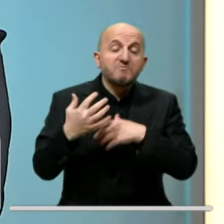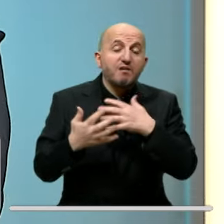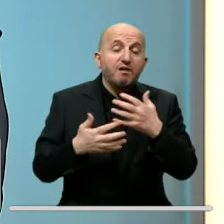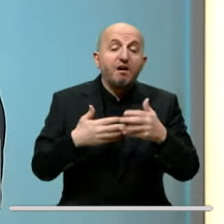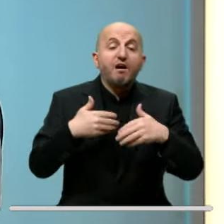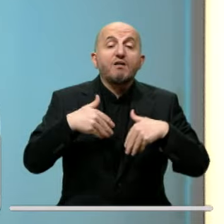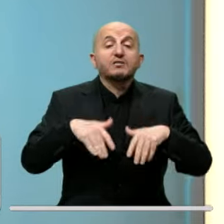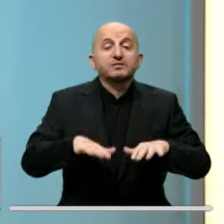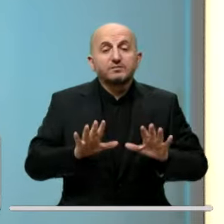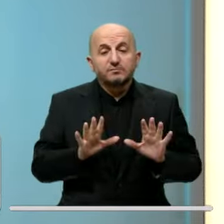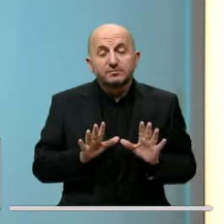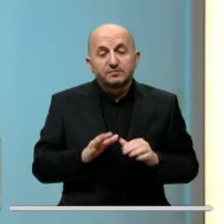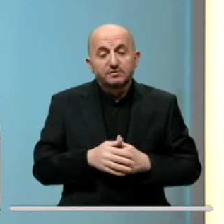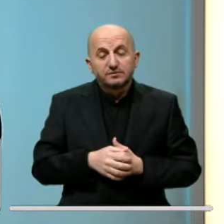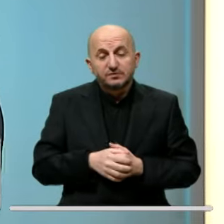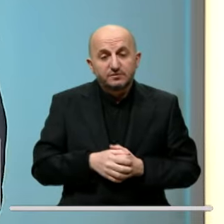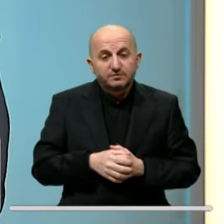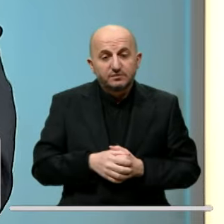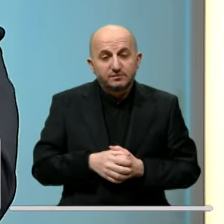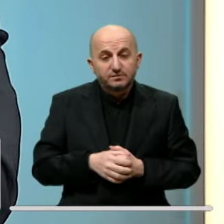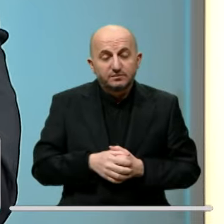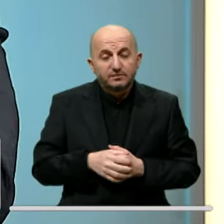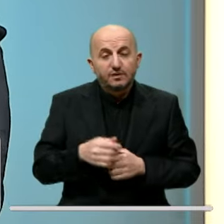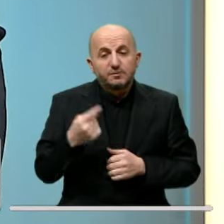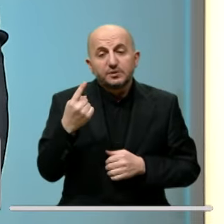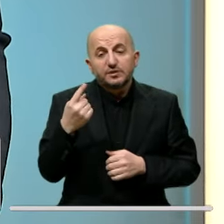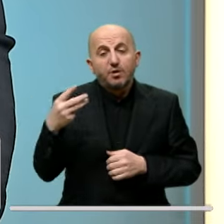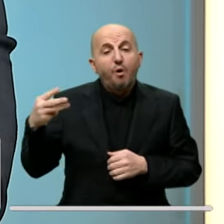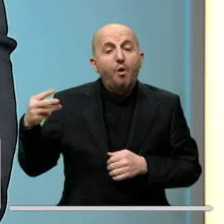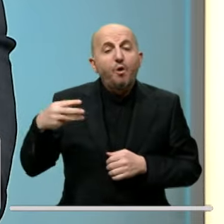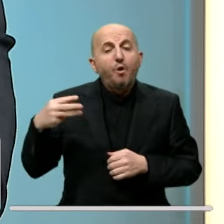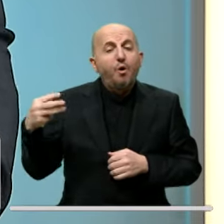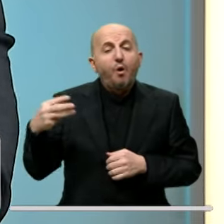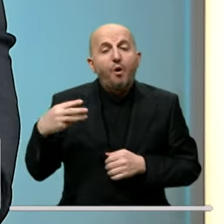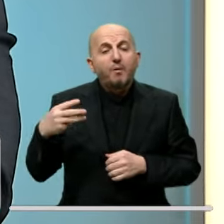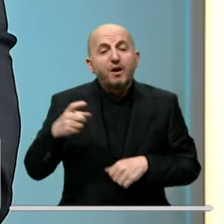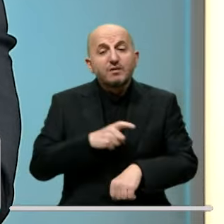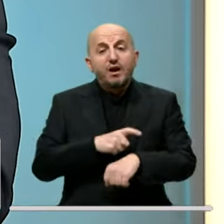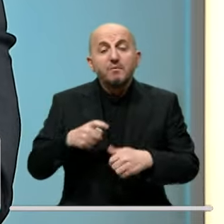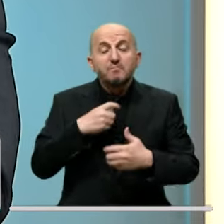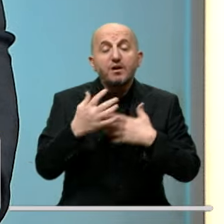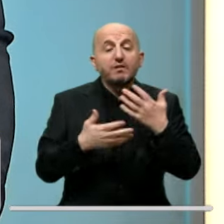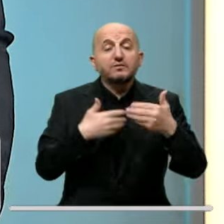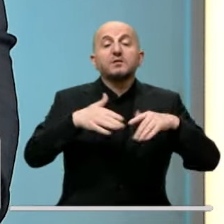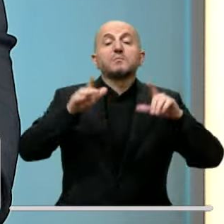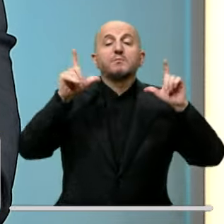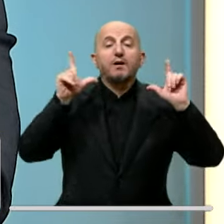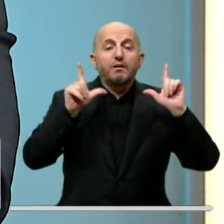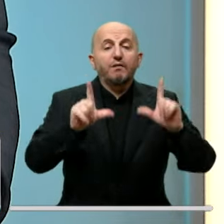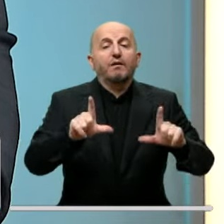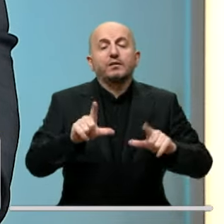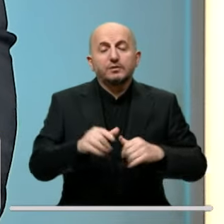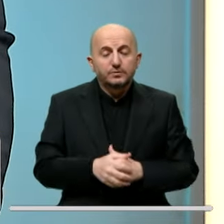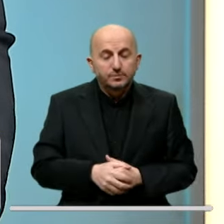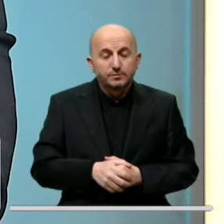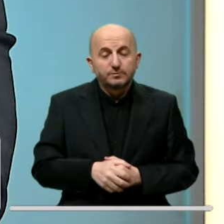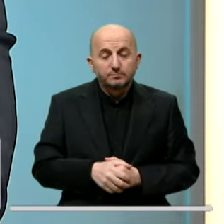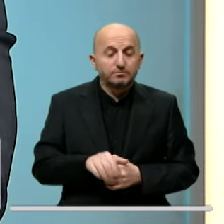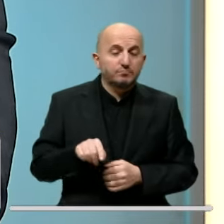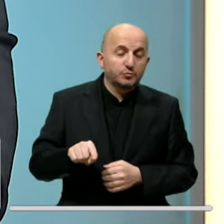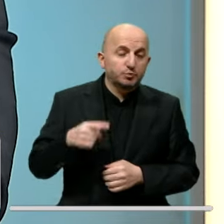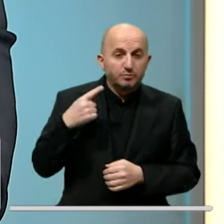Almanya tabiriyle söyleyecek olacak bir euro bile efendim karıştırmamak gerekiyor içerisine. Bu